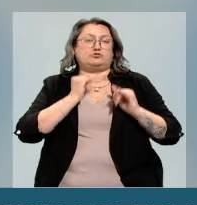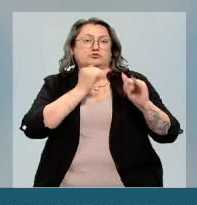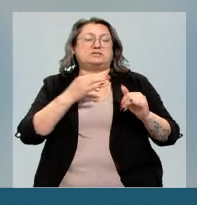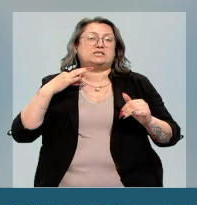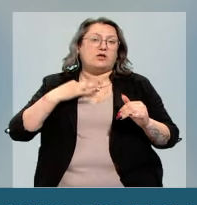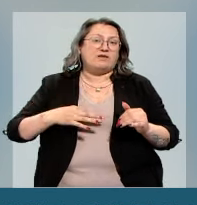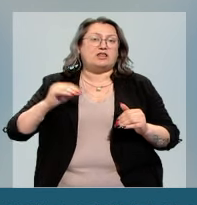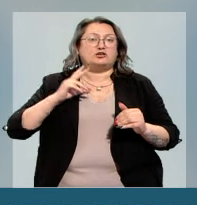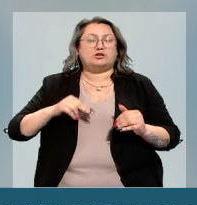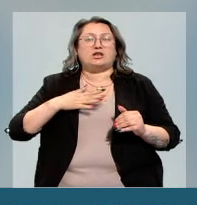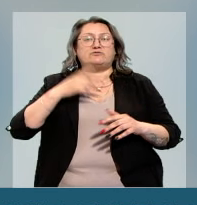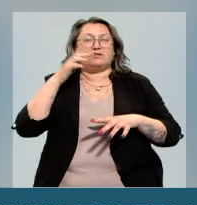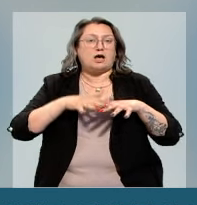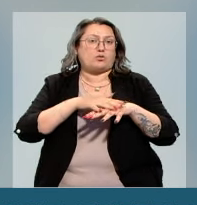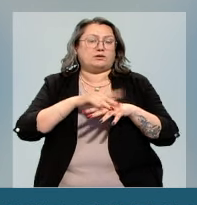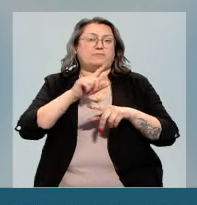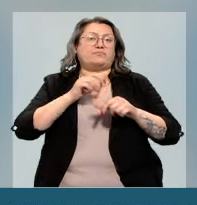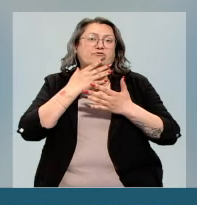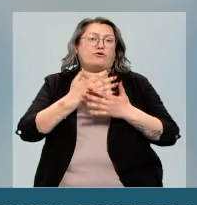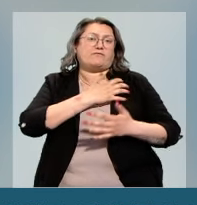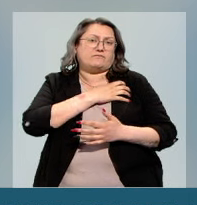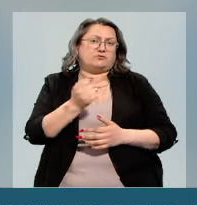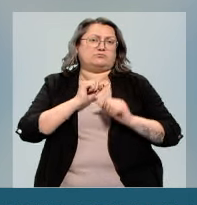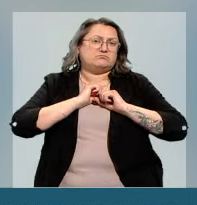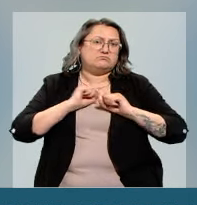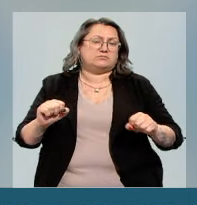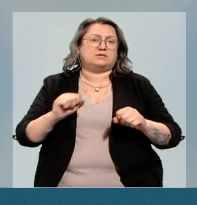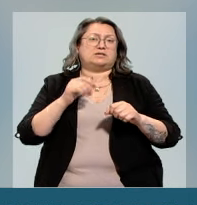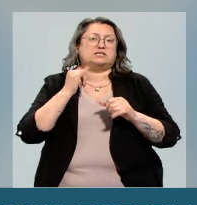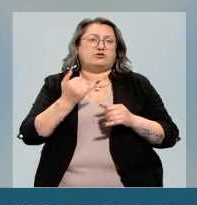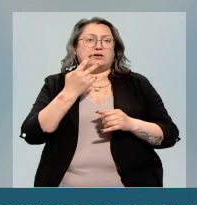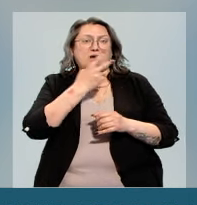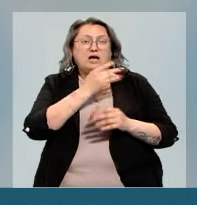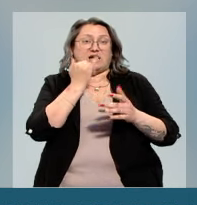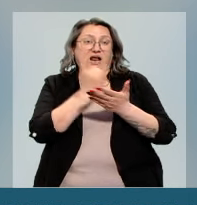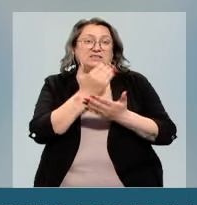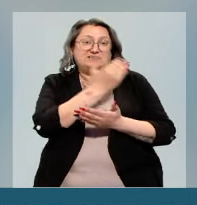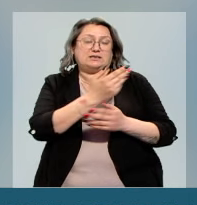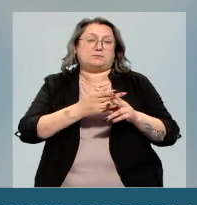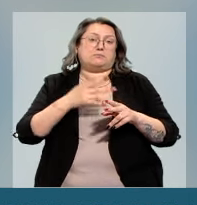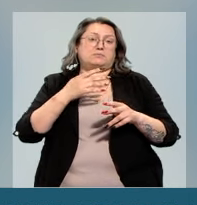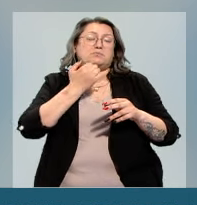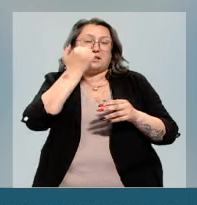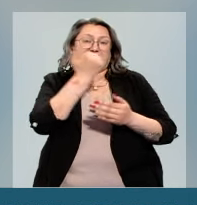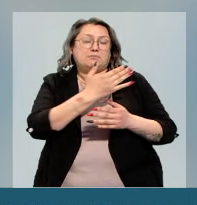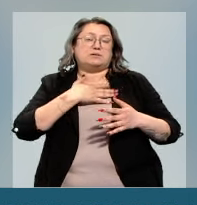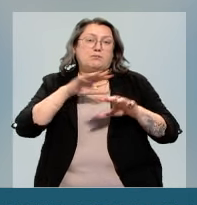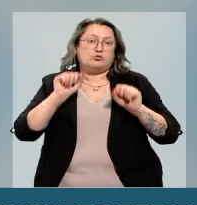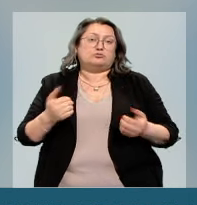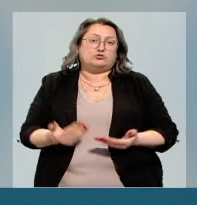дочерей нашего народа, благодаря самоотверженности и доблести которых сегодня мы можем жить, работать и воспитывать